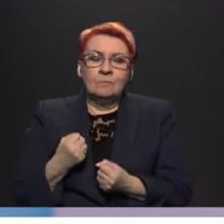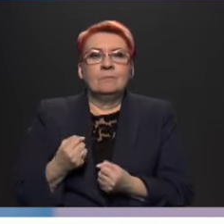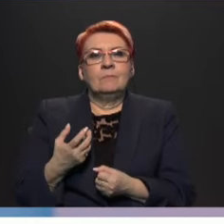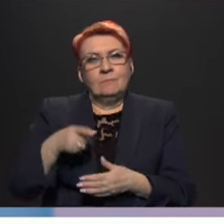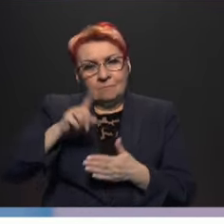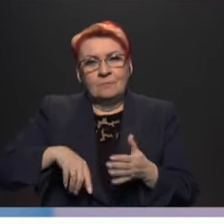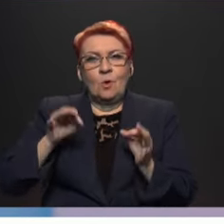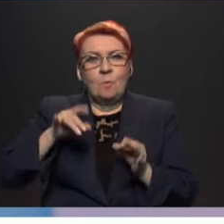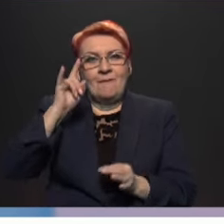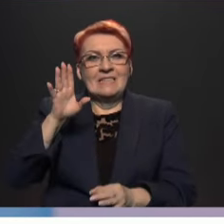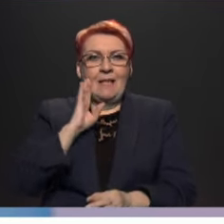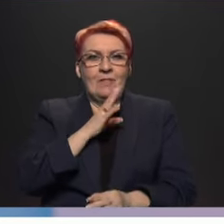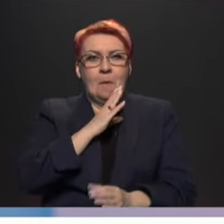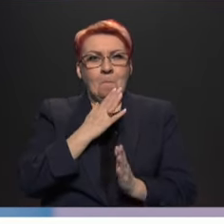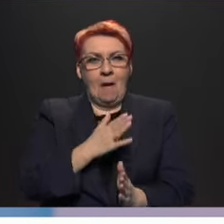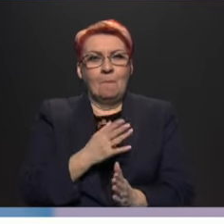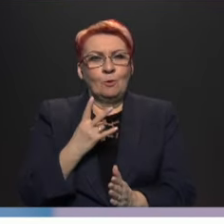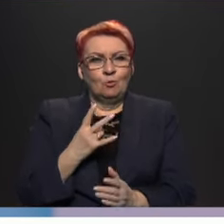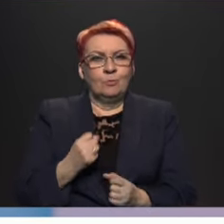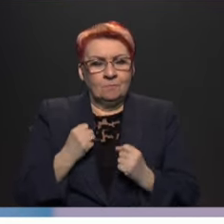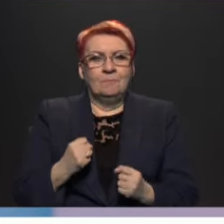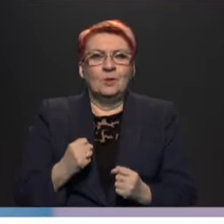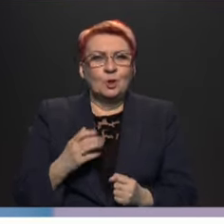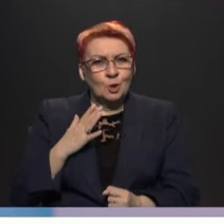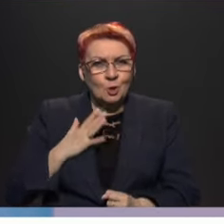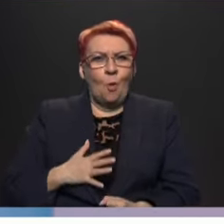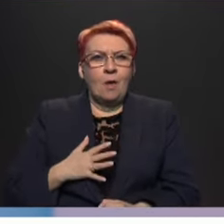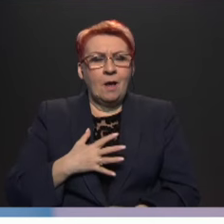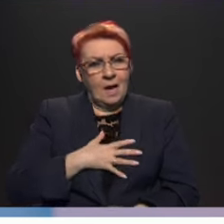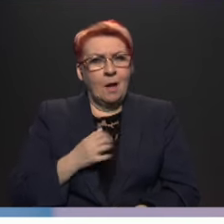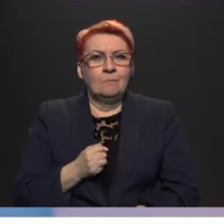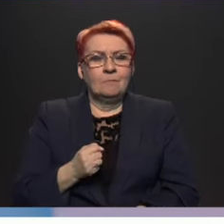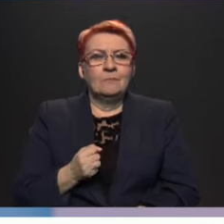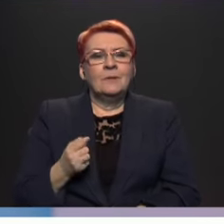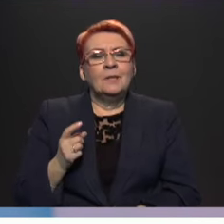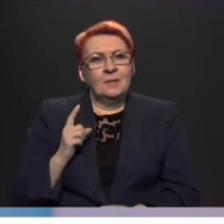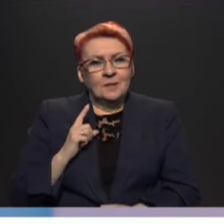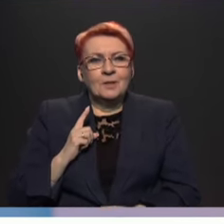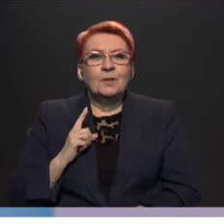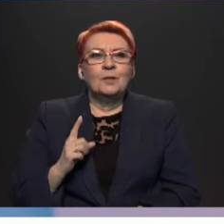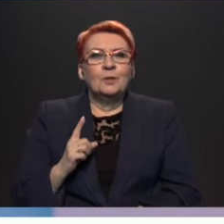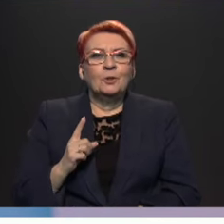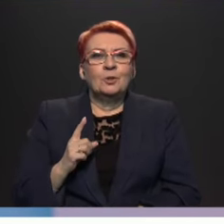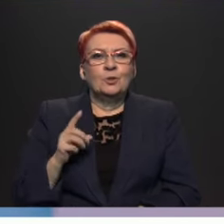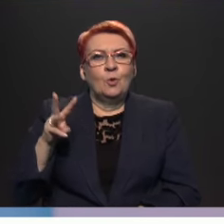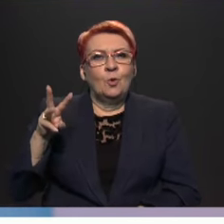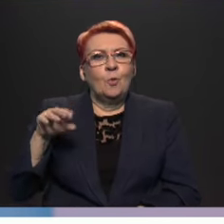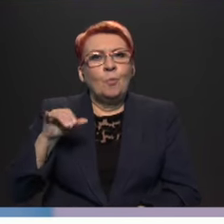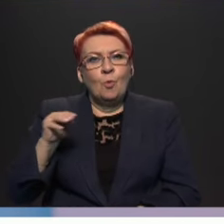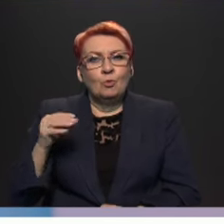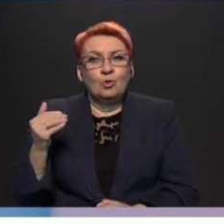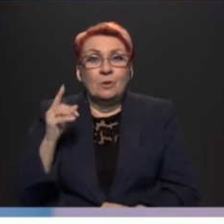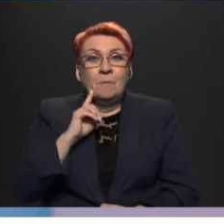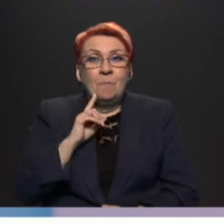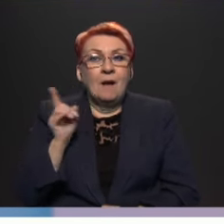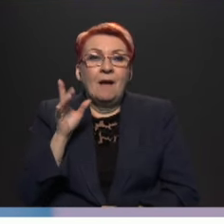православной мамы, да, которая должна понимать, что вот ее муж находится